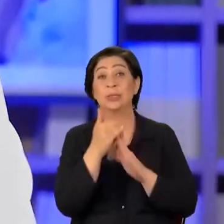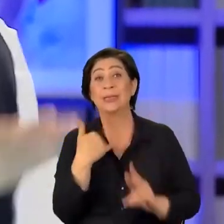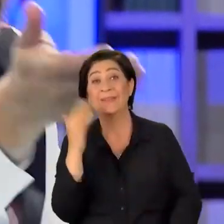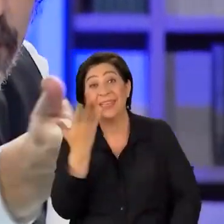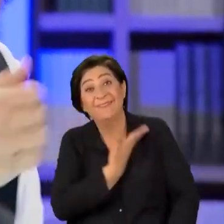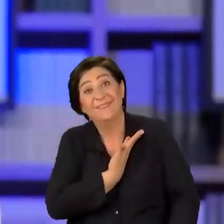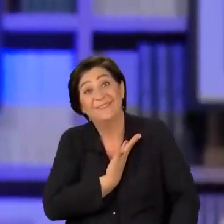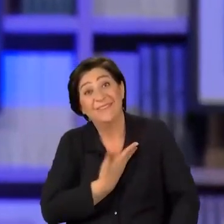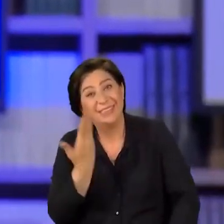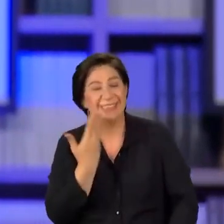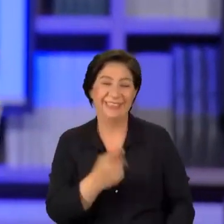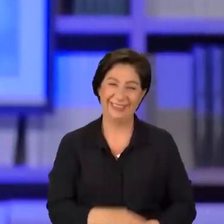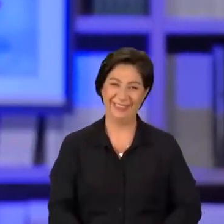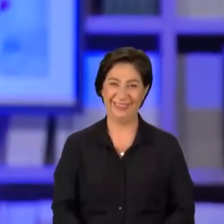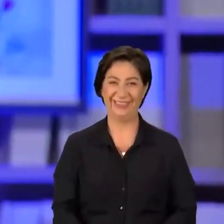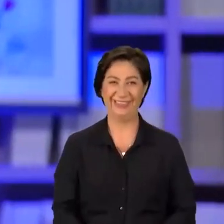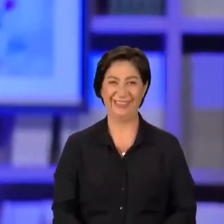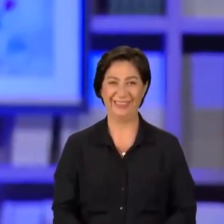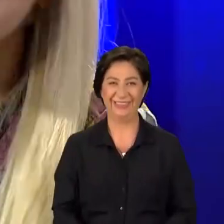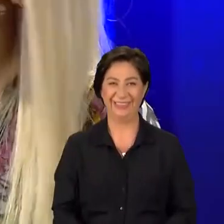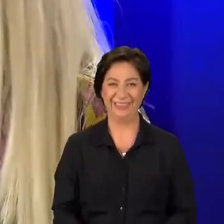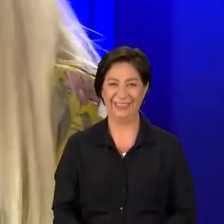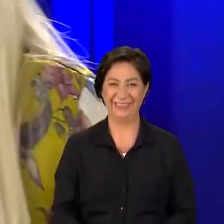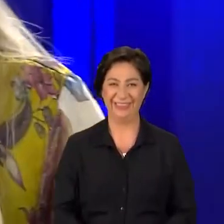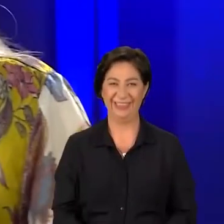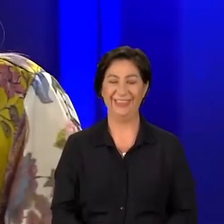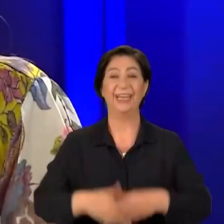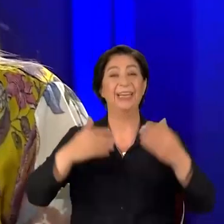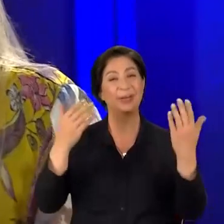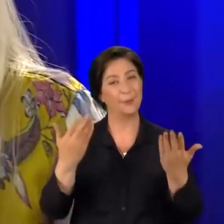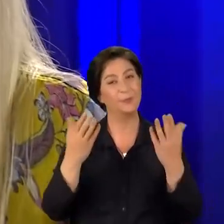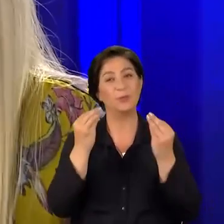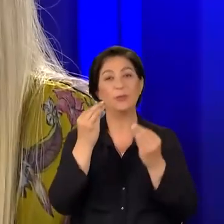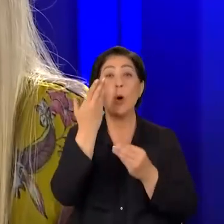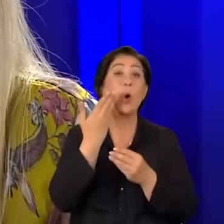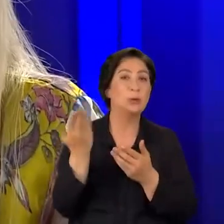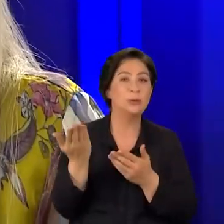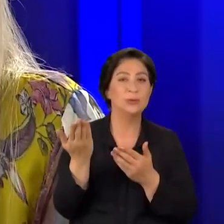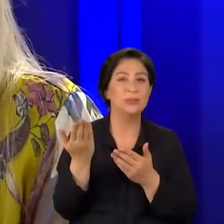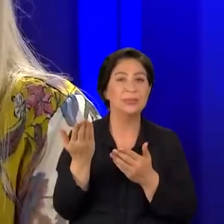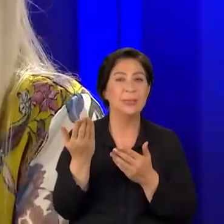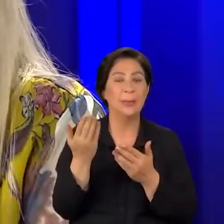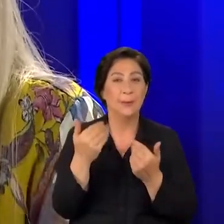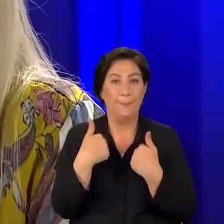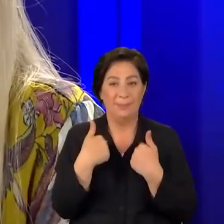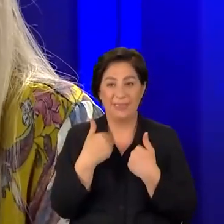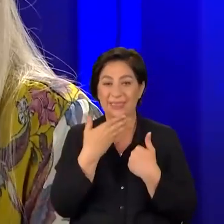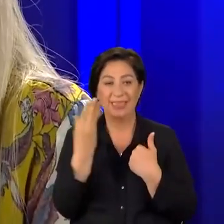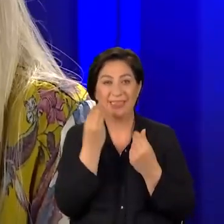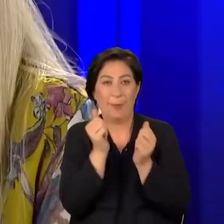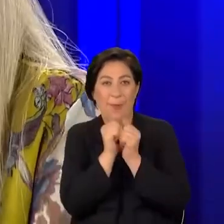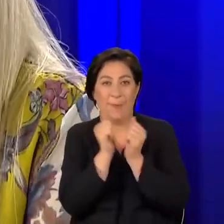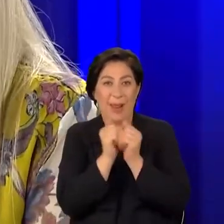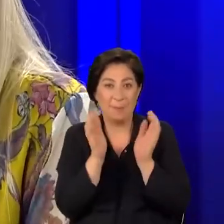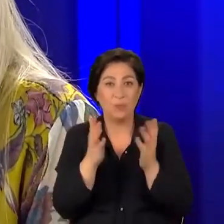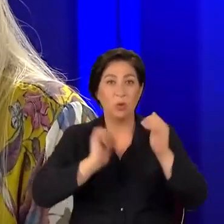izliyorum. Buyurun efendim, sözünüzü kes, buyursunlar. Reklama bak. Tabii, ya, gerçekten çok hoş bir şey. Yani bu, şimdi ben de gençlerle sürekli iç